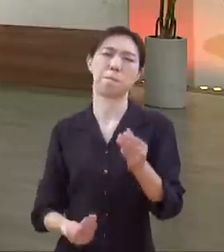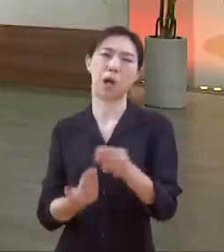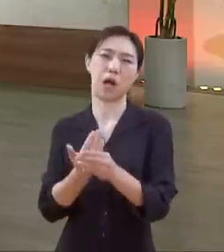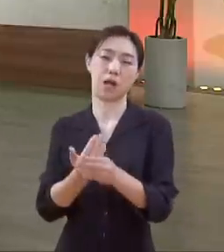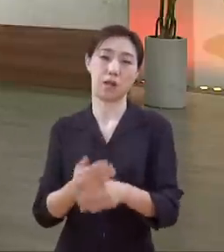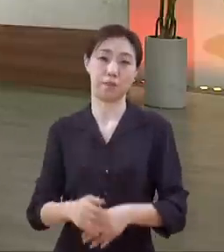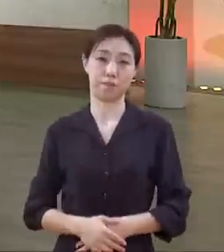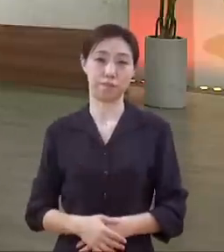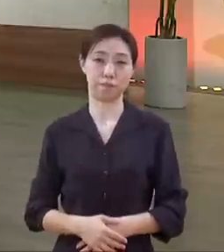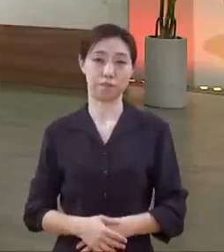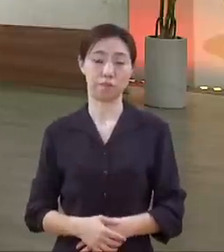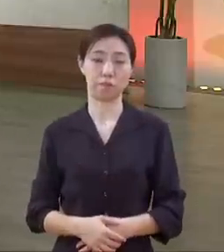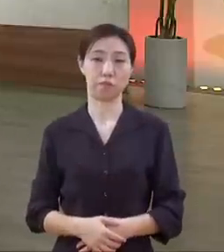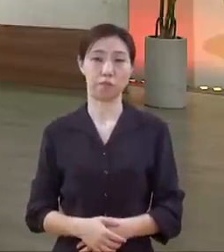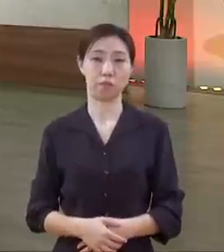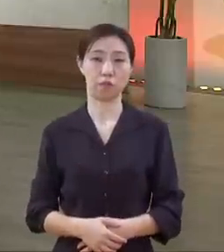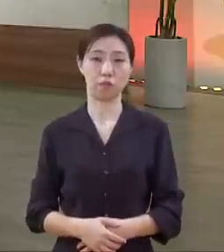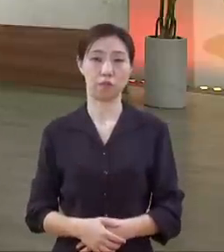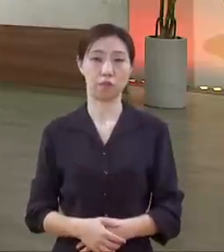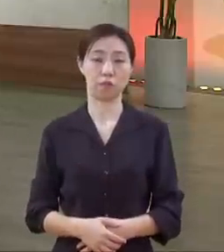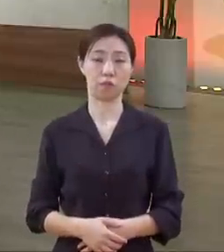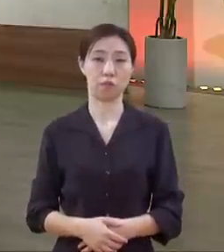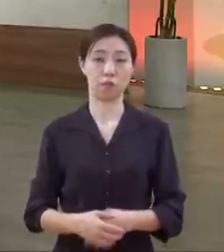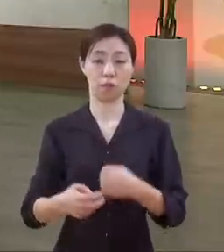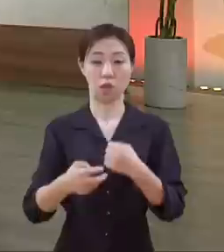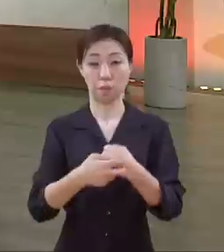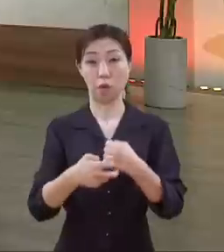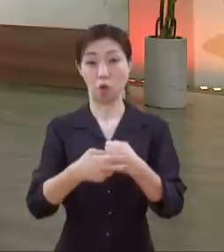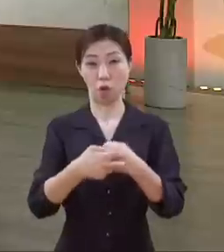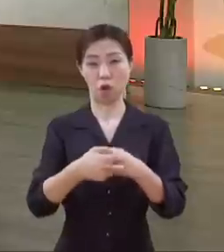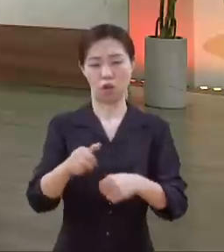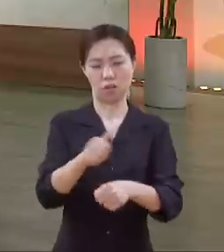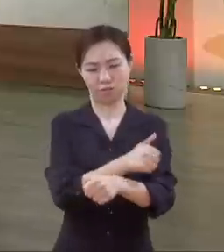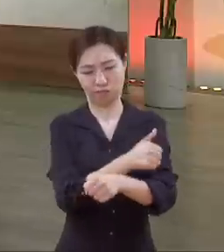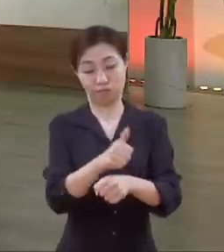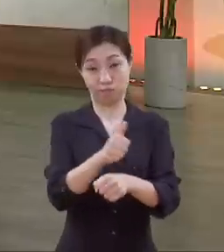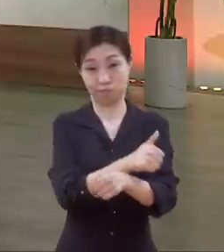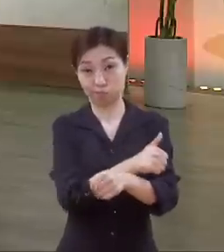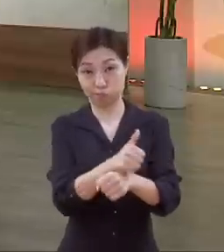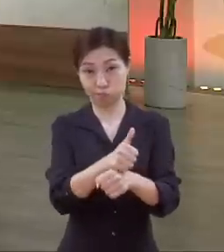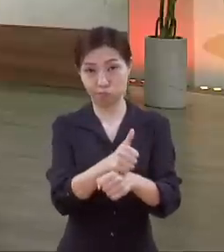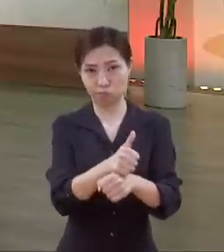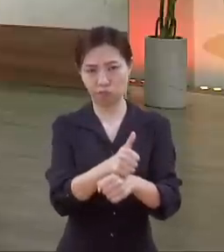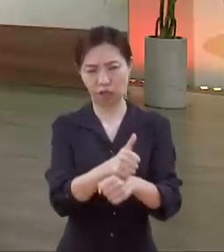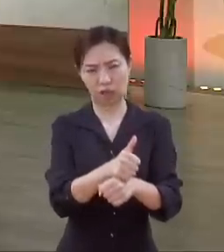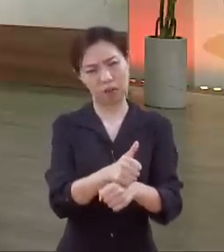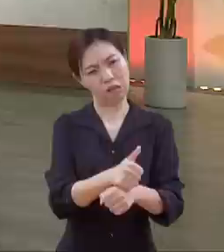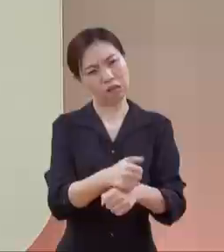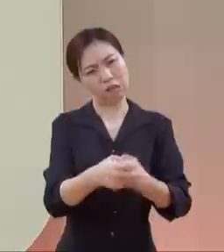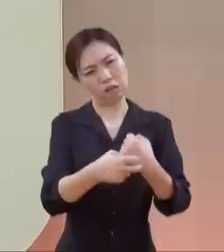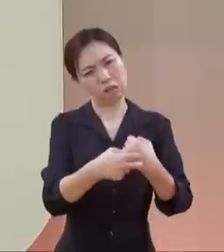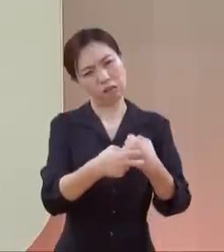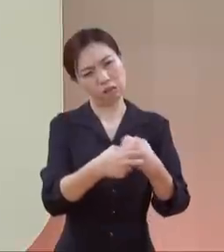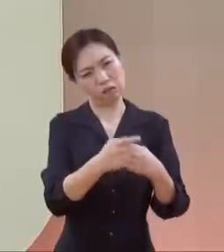그러니까 병원에 다녔는데도 이렇게 별로 이렇게 큰 효력이 없었나 봐요 그렇게 큰